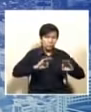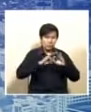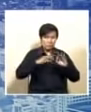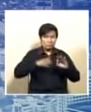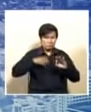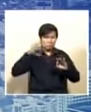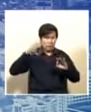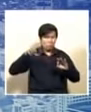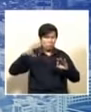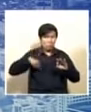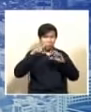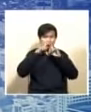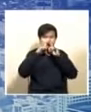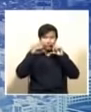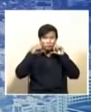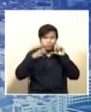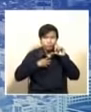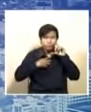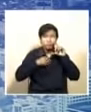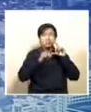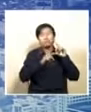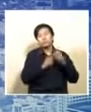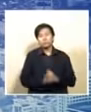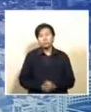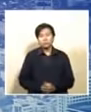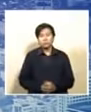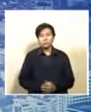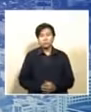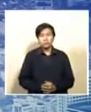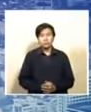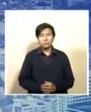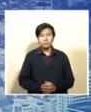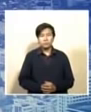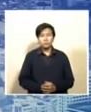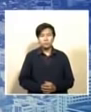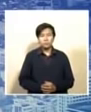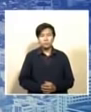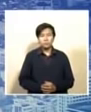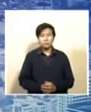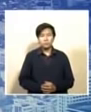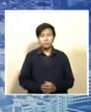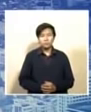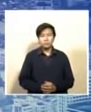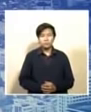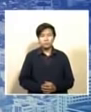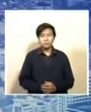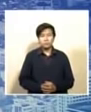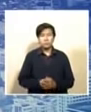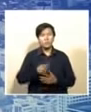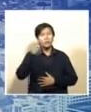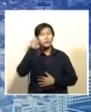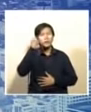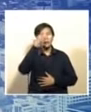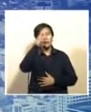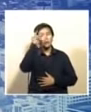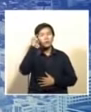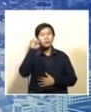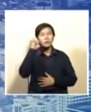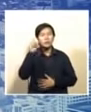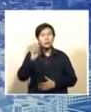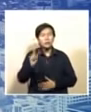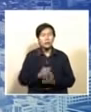ตัวเลขการส่งออกในปี2561ก็อยู่ที่ประมาณ70กว่าล้านชิ้นต่อปีนะครับ